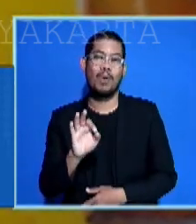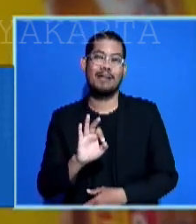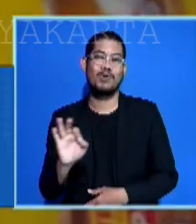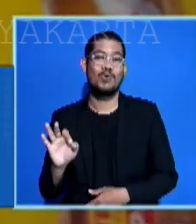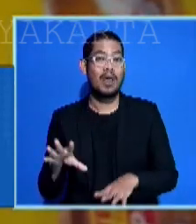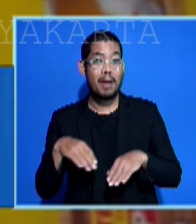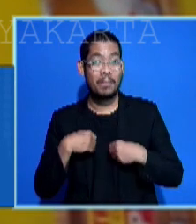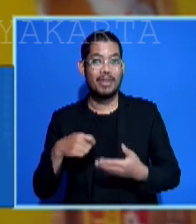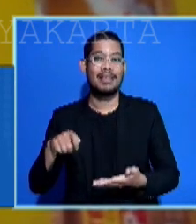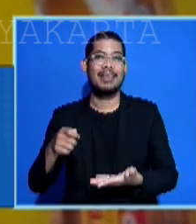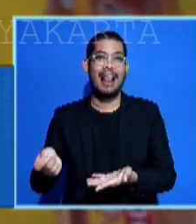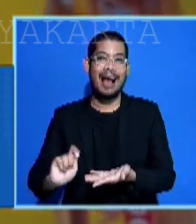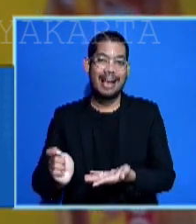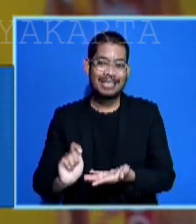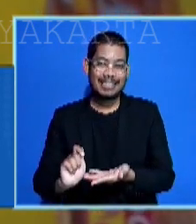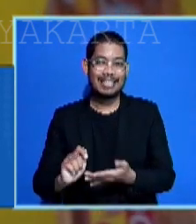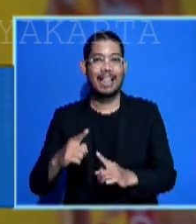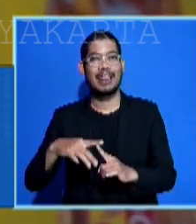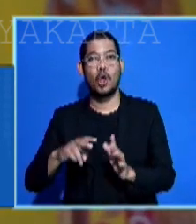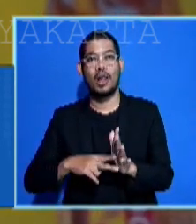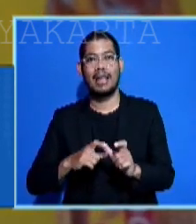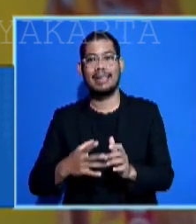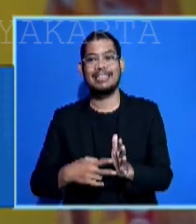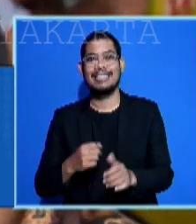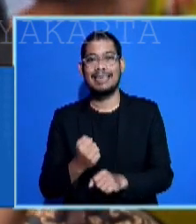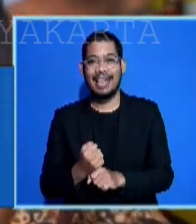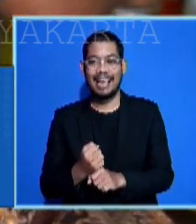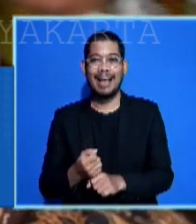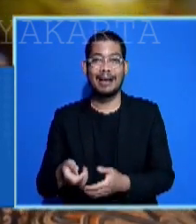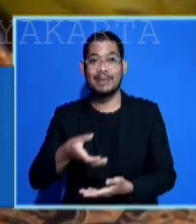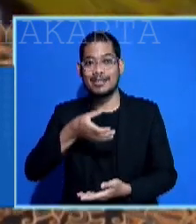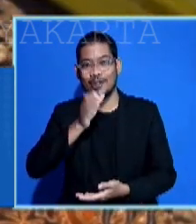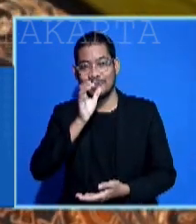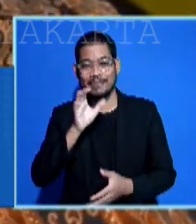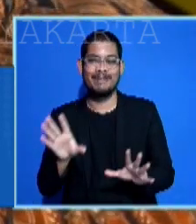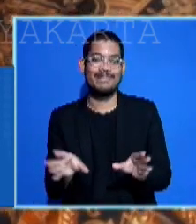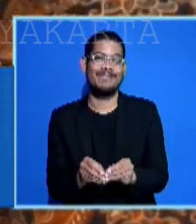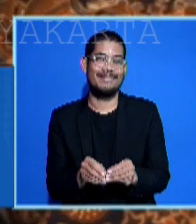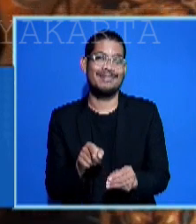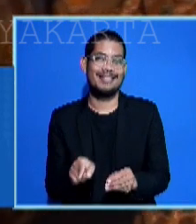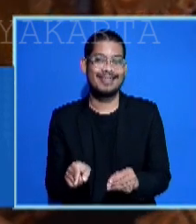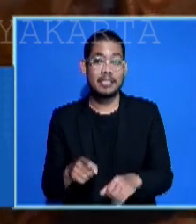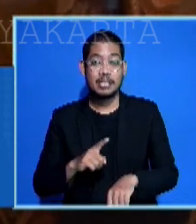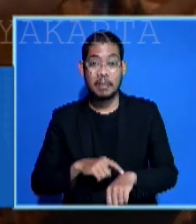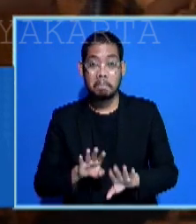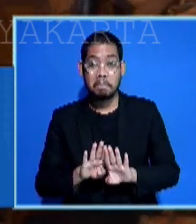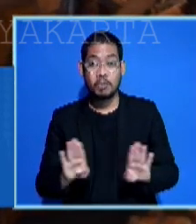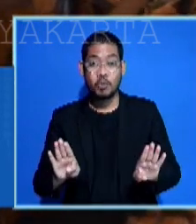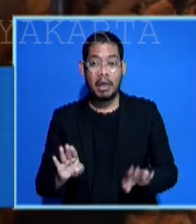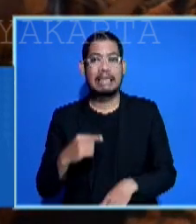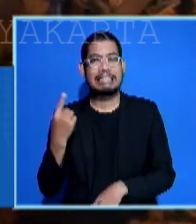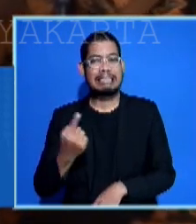nasi, tongseng ayam, dan juga minumnya. Soal jam buka, setiap harinya